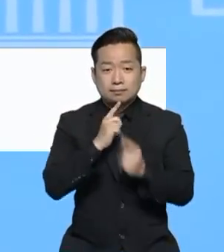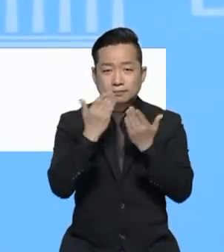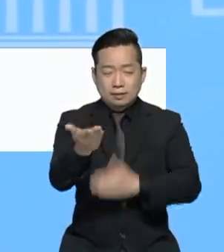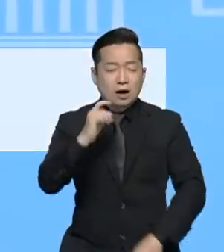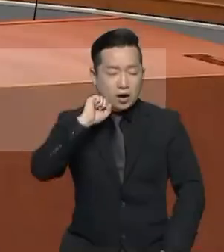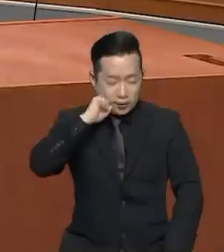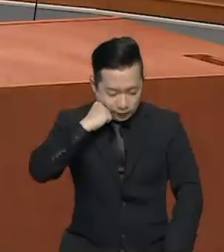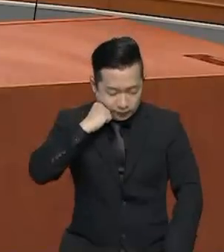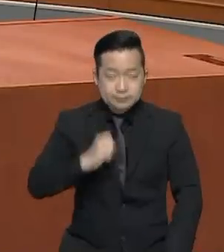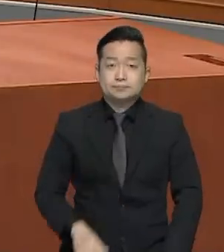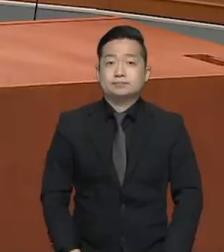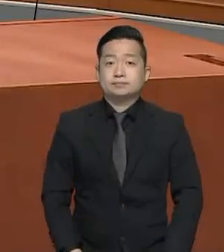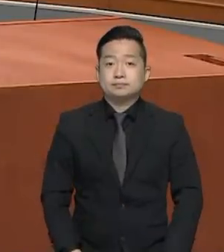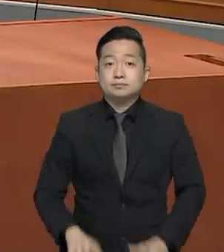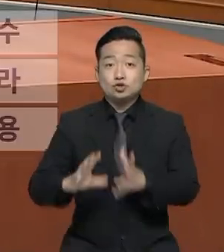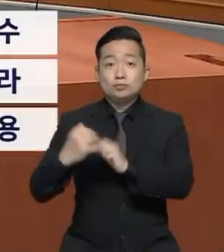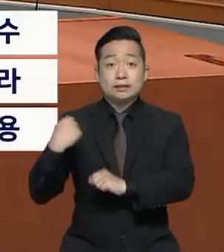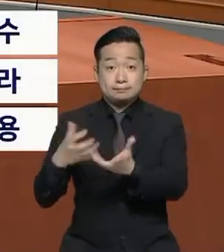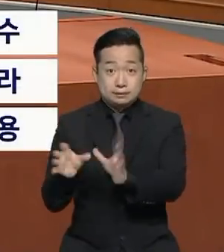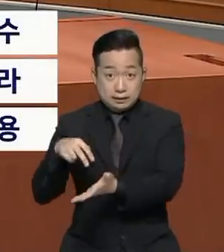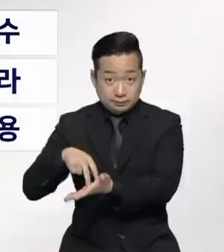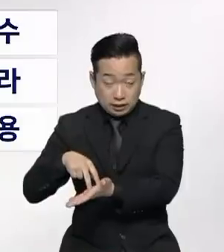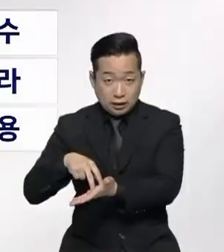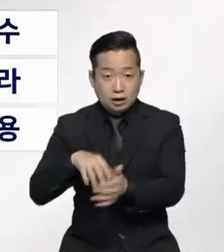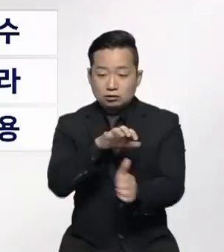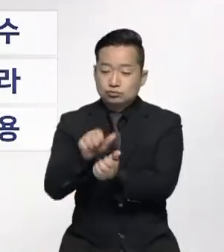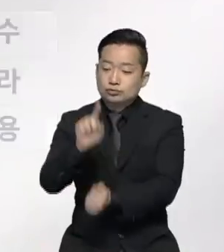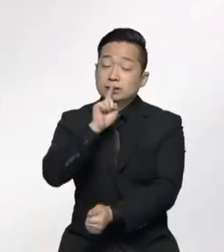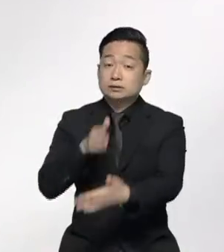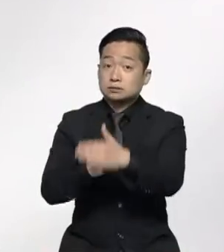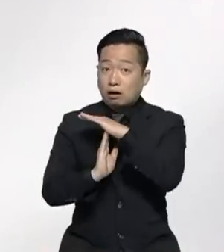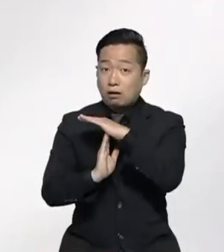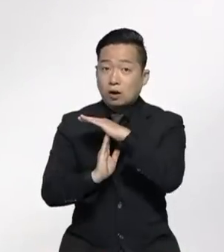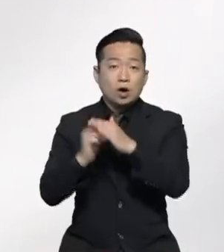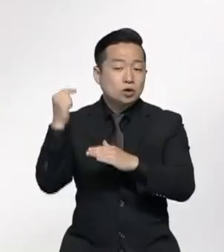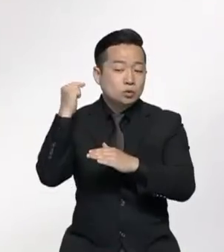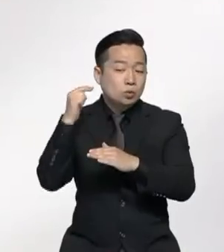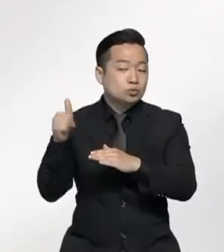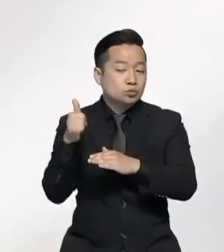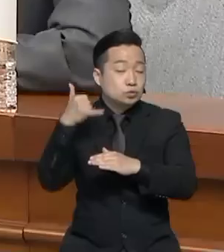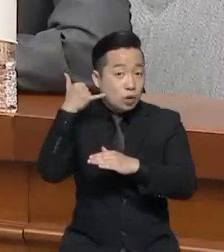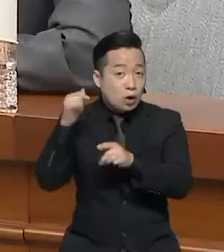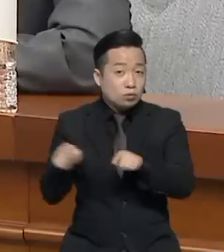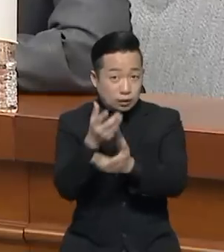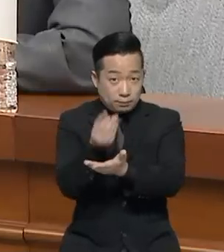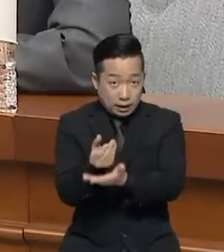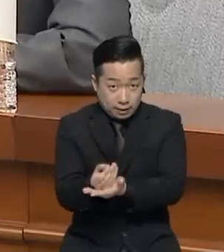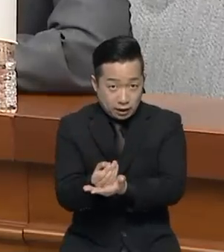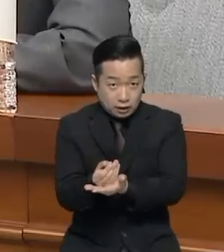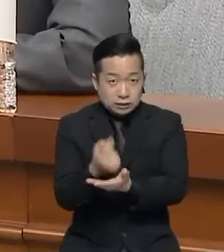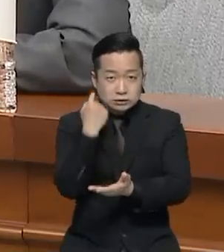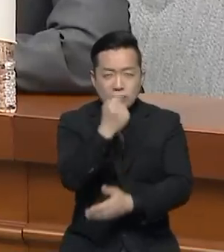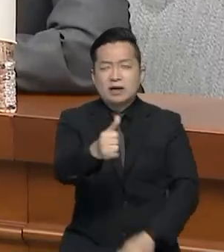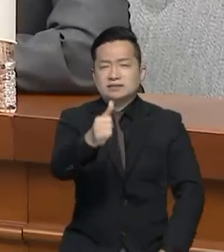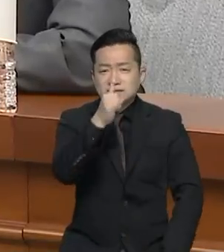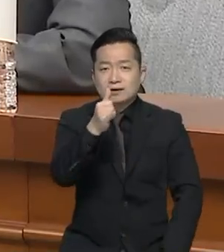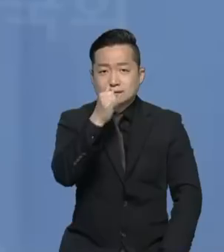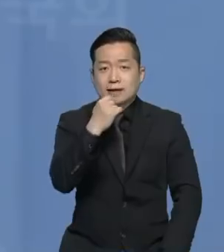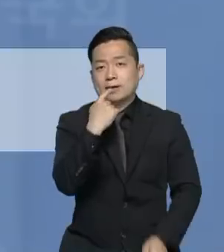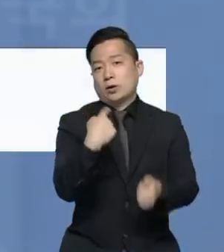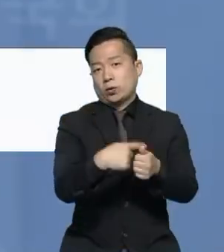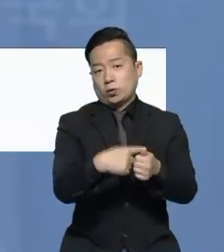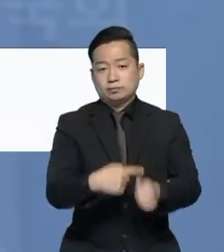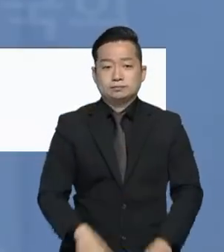좀 어렵습니다 국민의 힘은 구속영장이 기각됐어도 녹음 파일과 구체적 정황은 그대로라고 쏘아붙였습니다